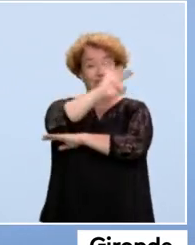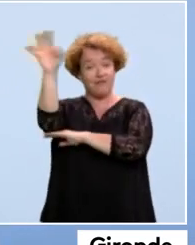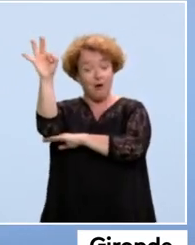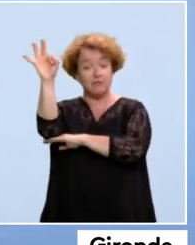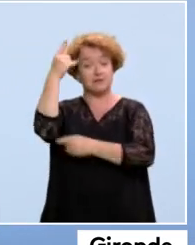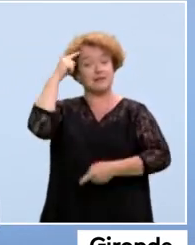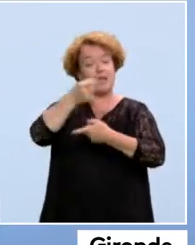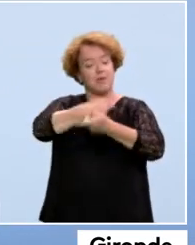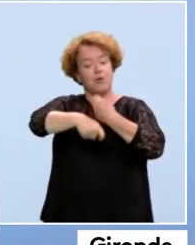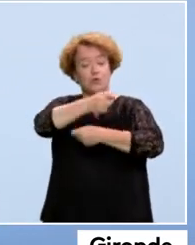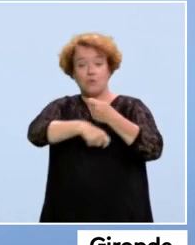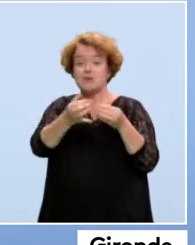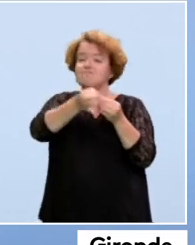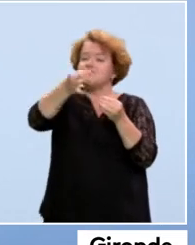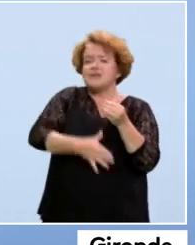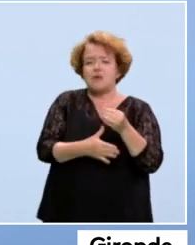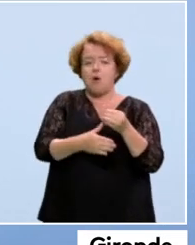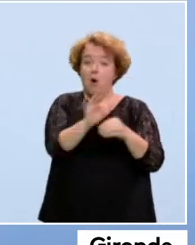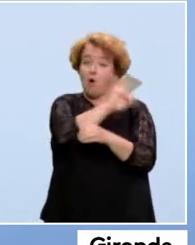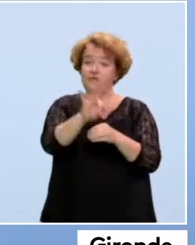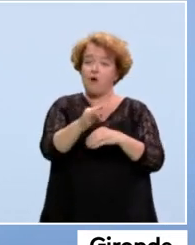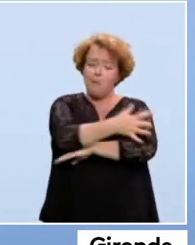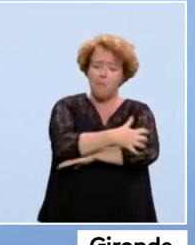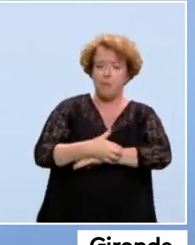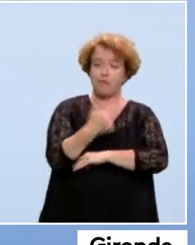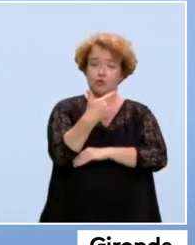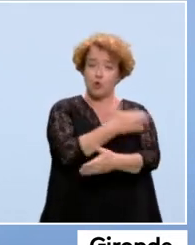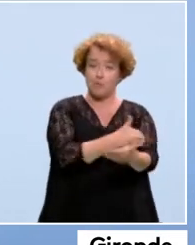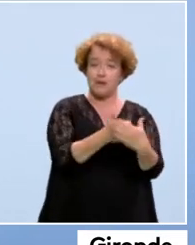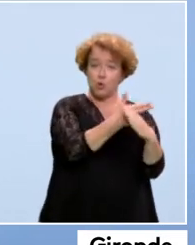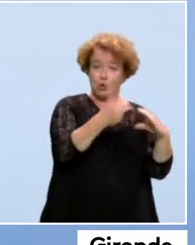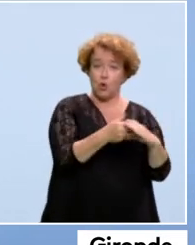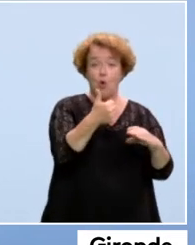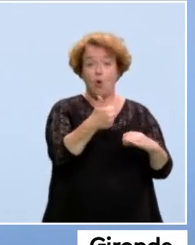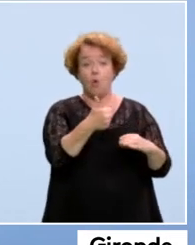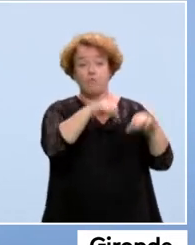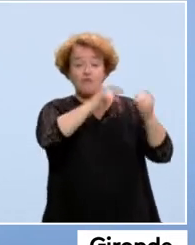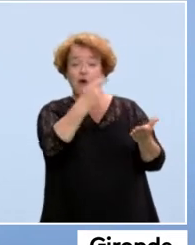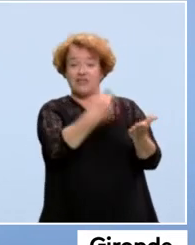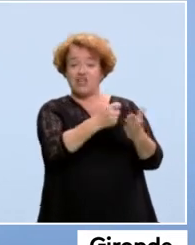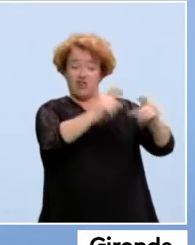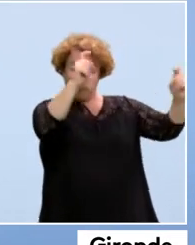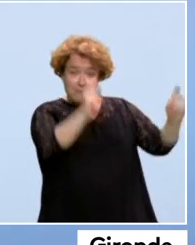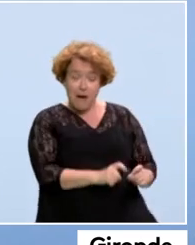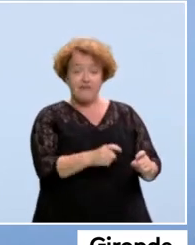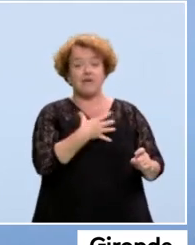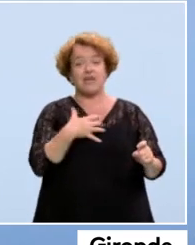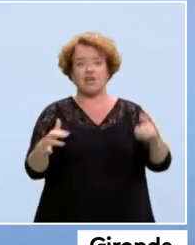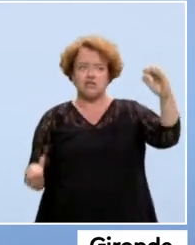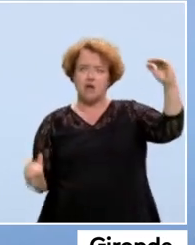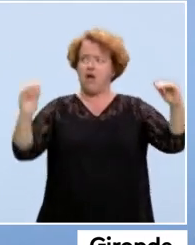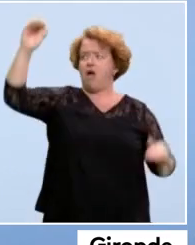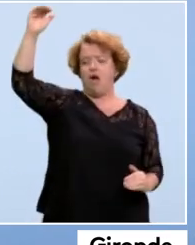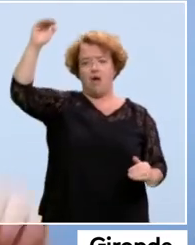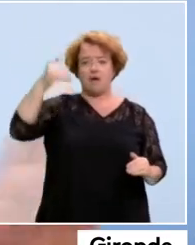2 millions de personnes les plus pauvres dans notre pays ont perdu de pouvoir d'achat et les 1% des plus riches ont vu leur revenu grimper en flèche c'est vérifant vous pouvez faire un